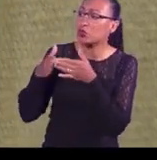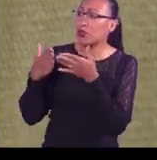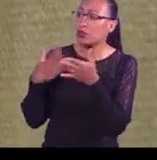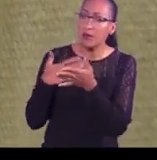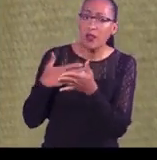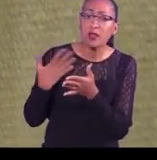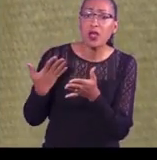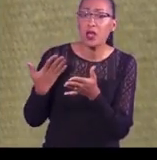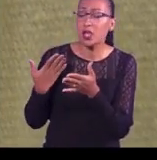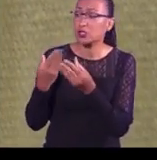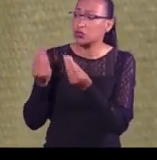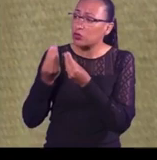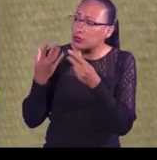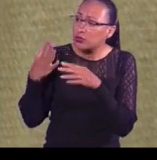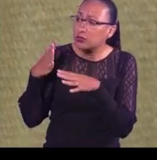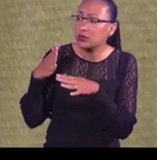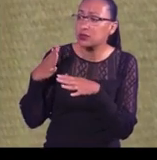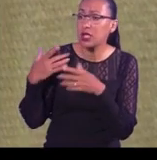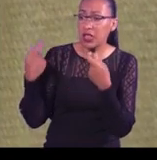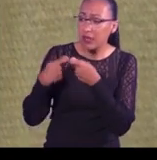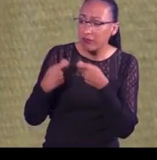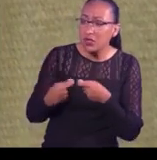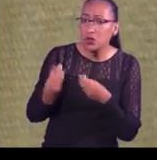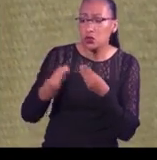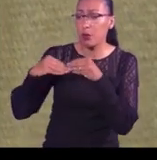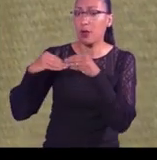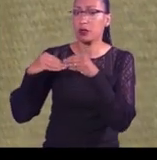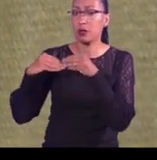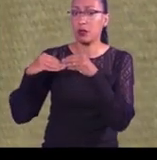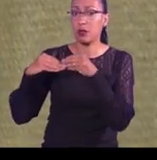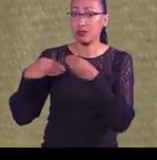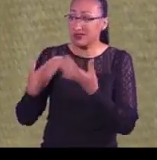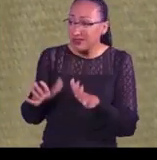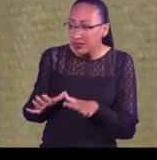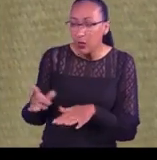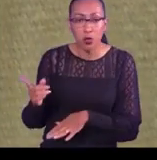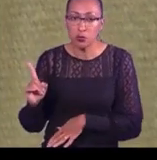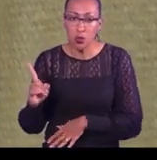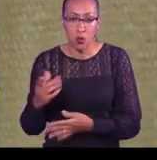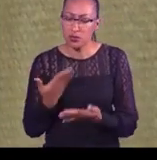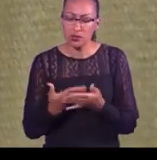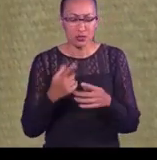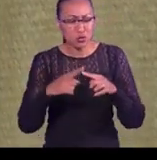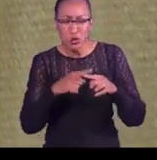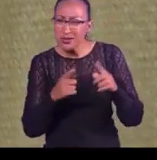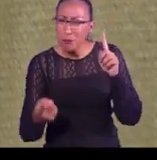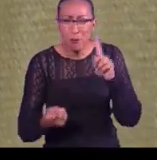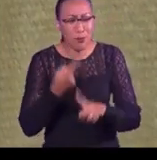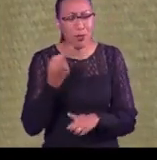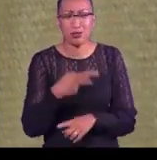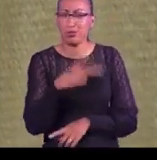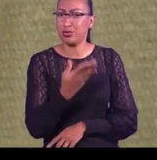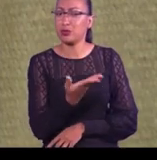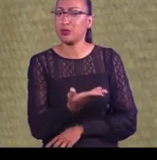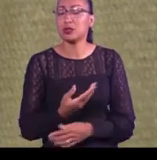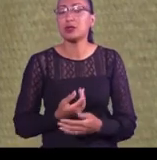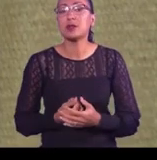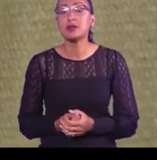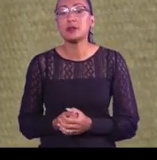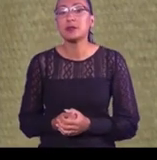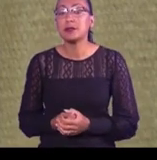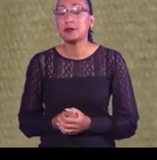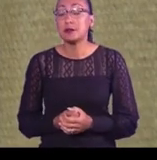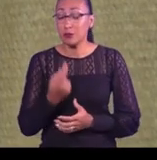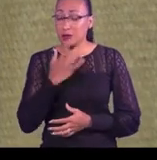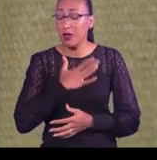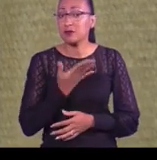avantages ou adaptations supplémentaires? Je ne pense pas. C'est trop important pour faire cela. Je pense honnêtement